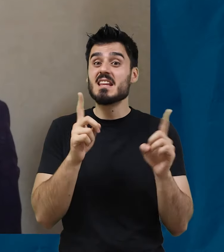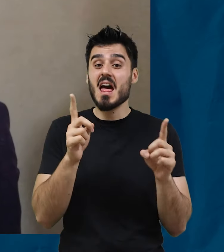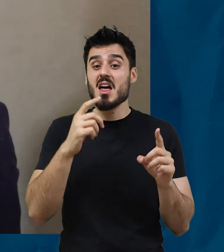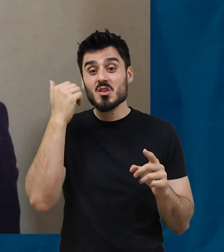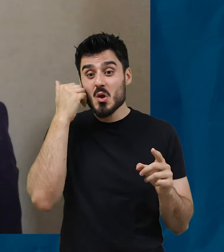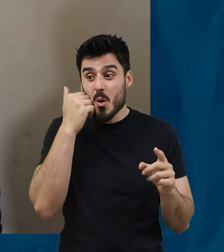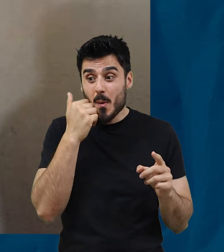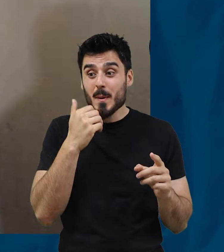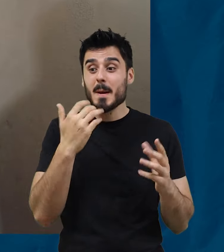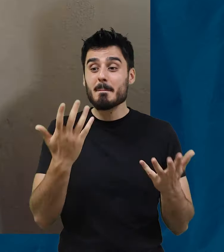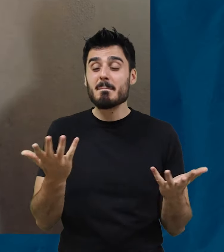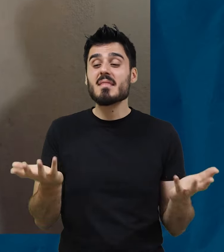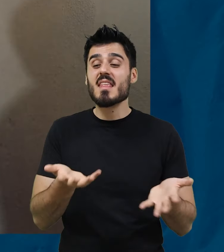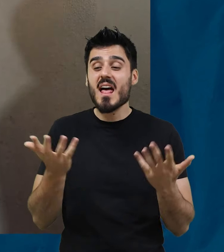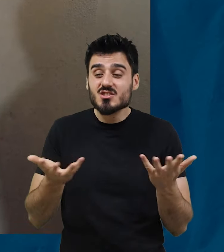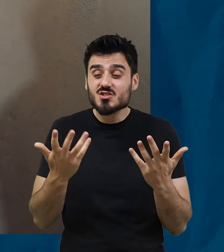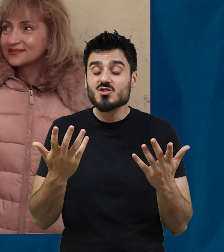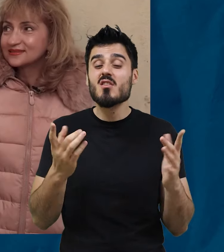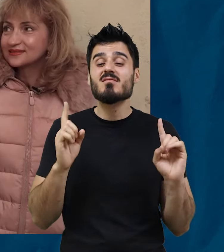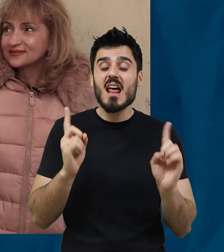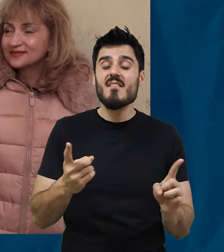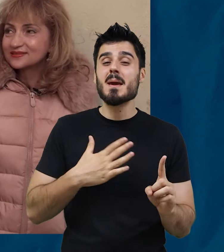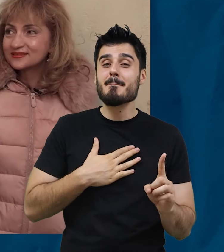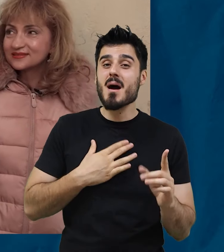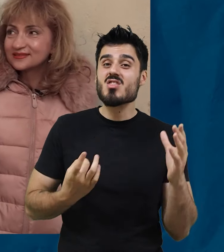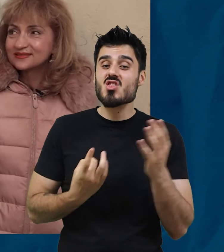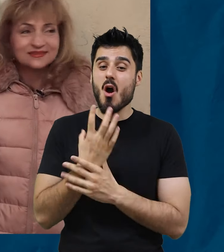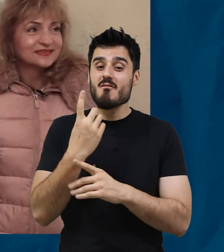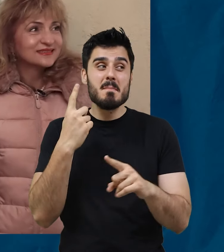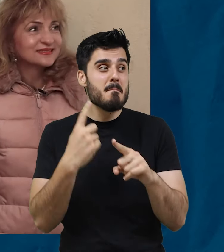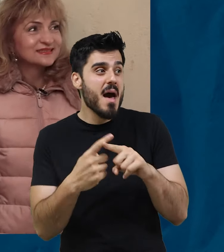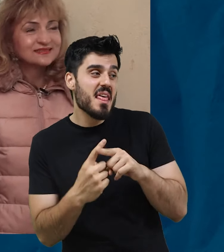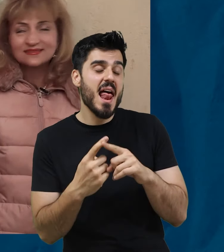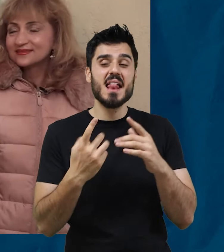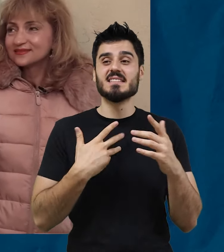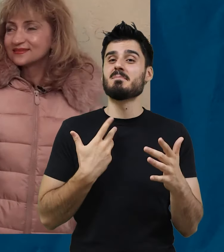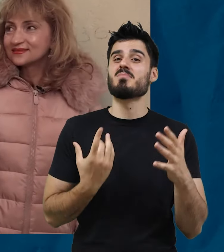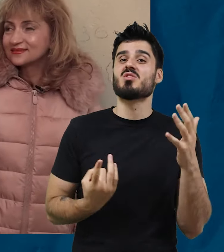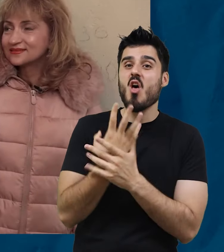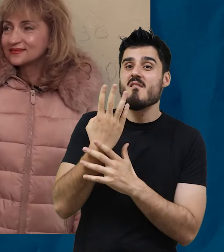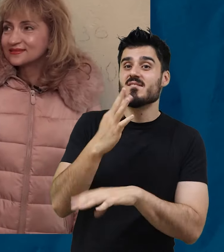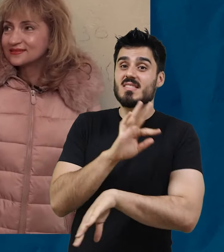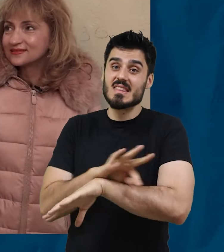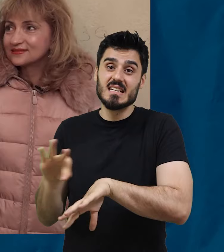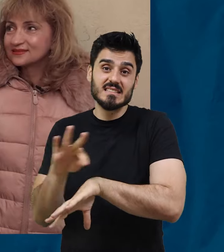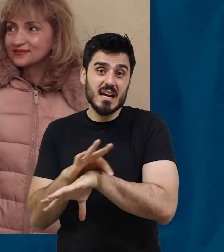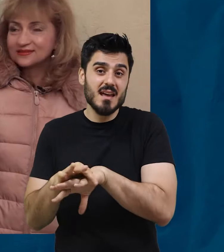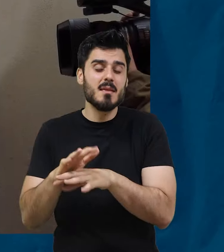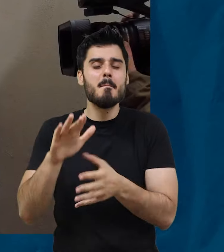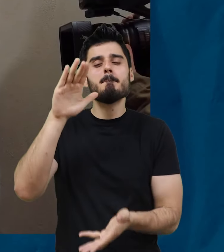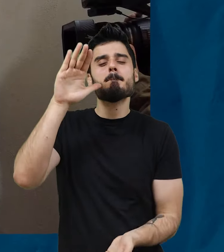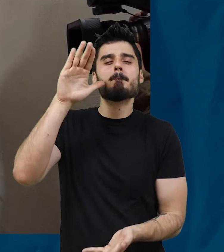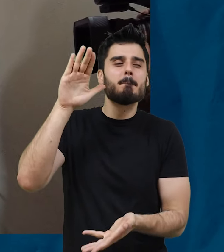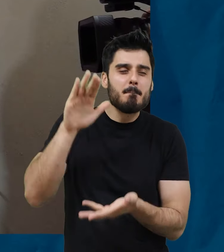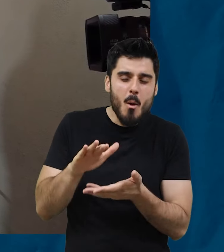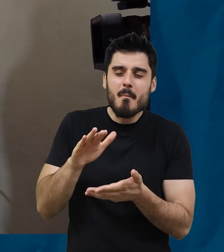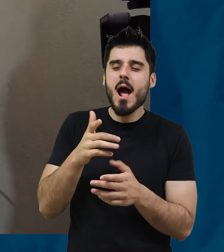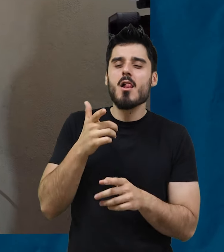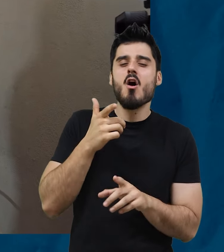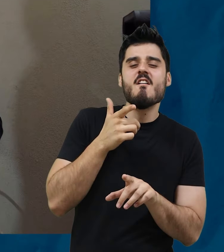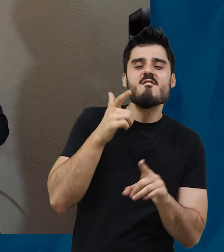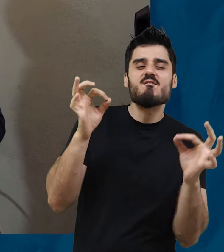с някакви нови материали, нов дизайн, който да има по-малко фуги? Ще се